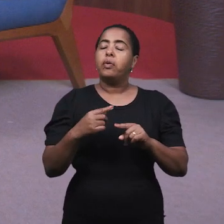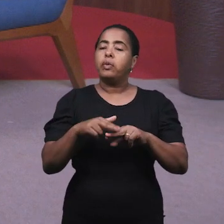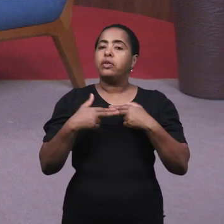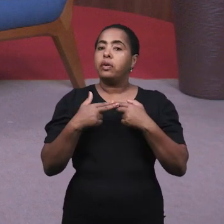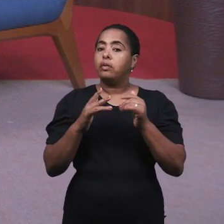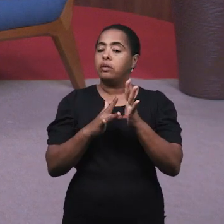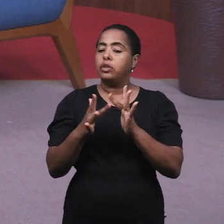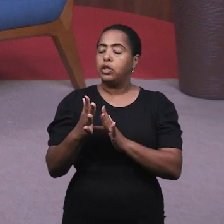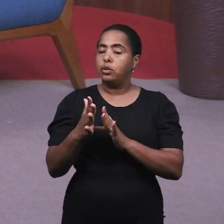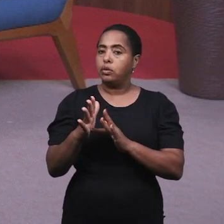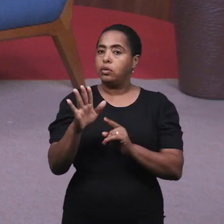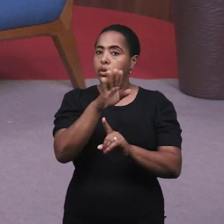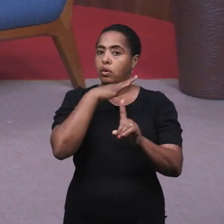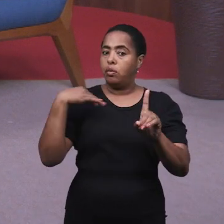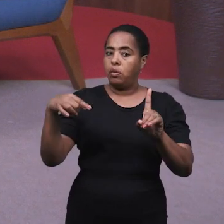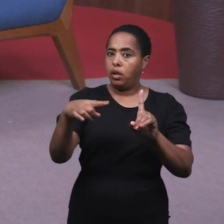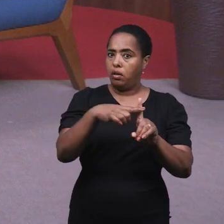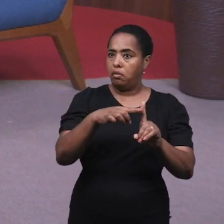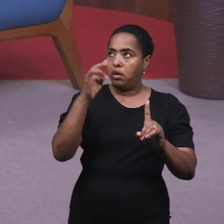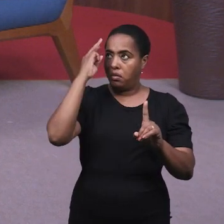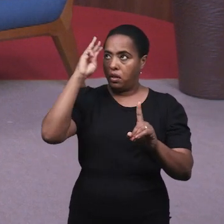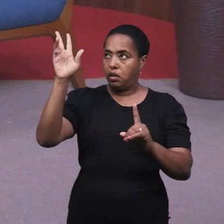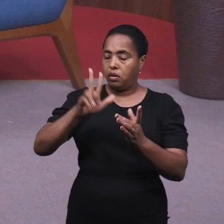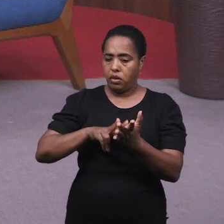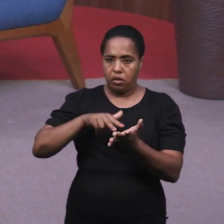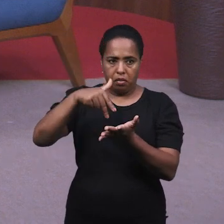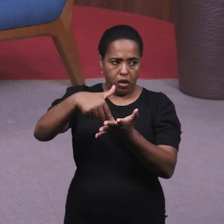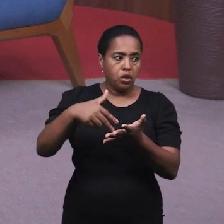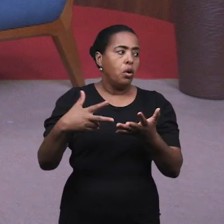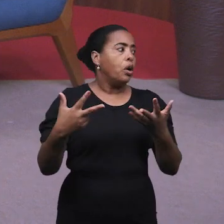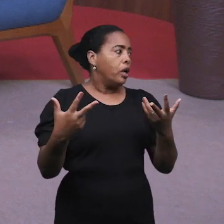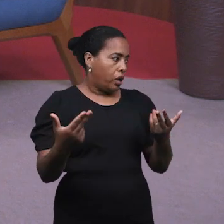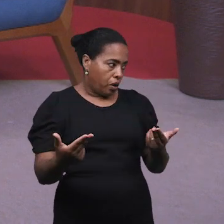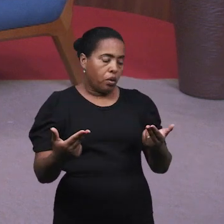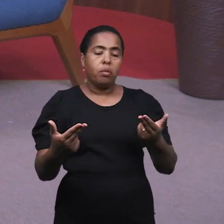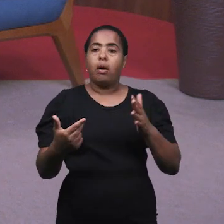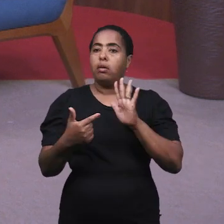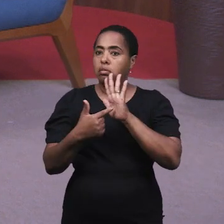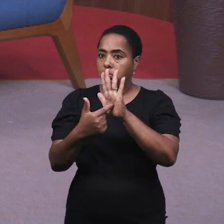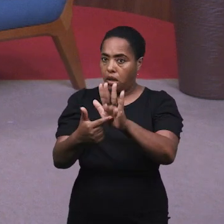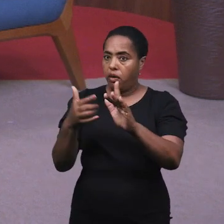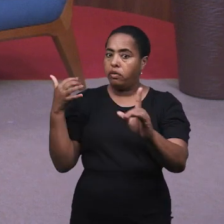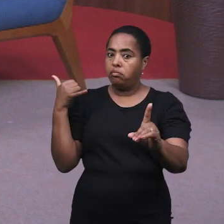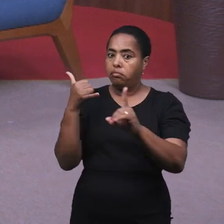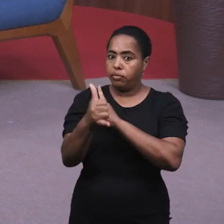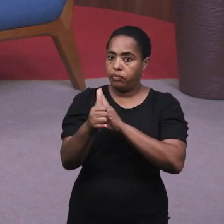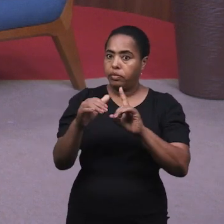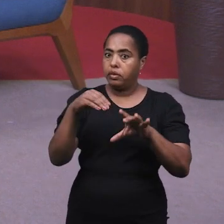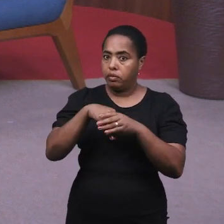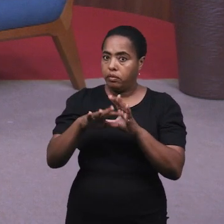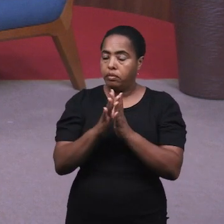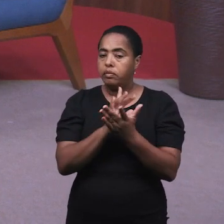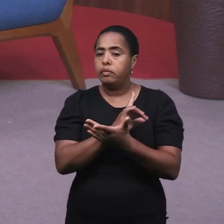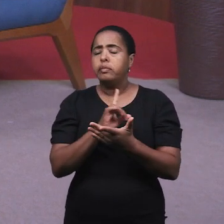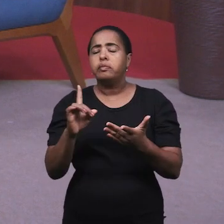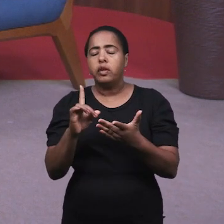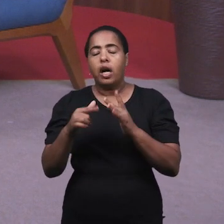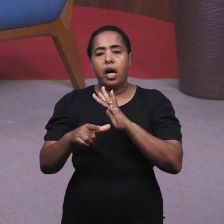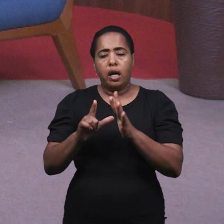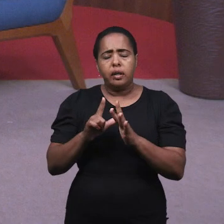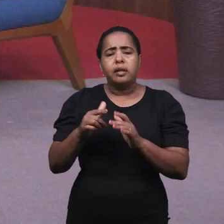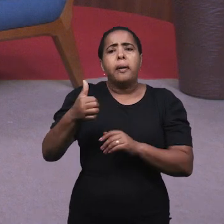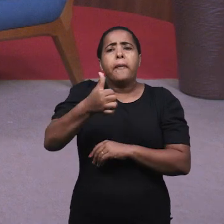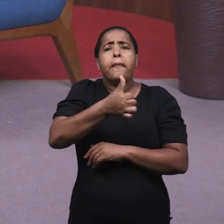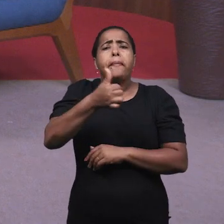comme il était prophétisé, comme il même a dit. La première personne qui a eu,